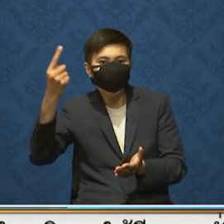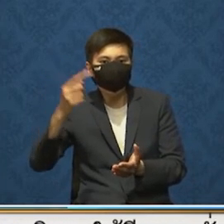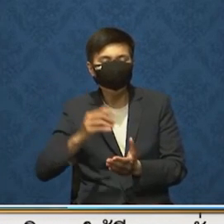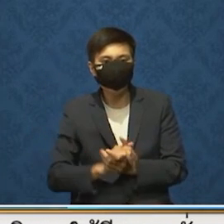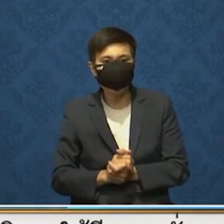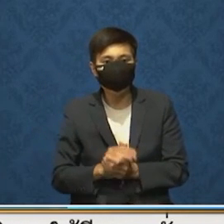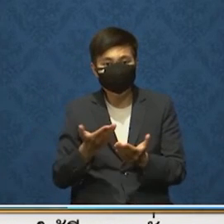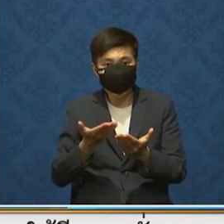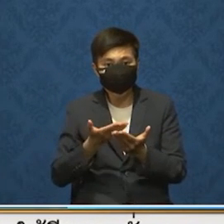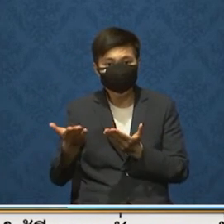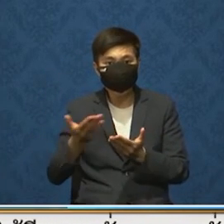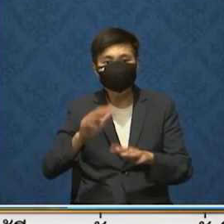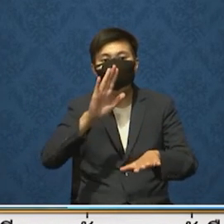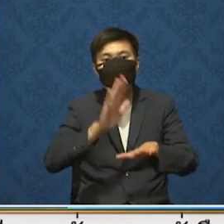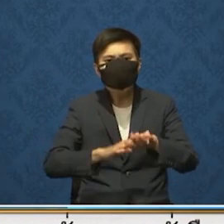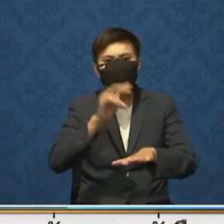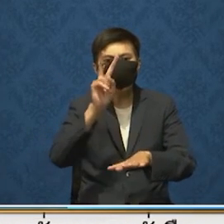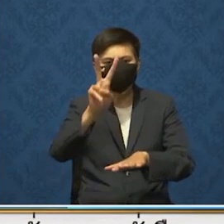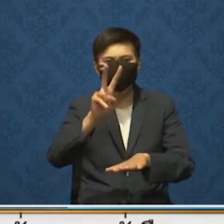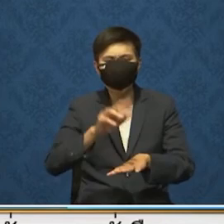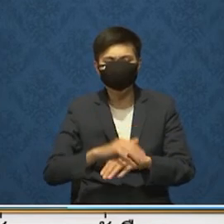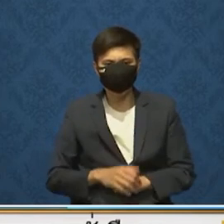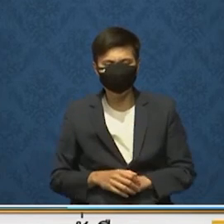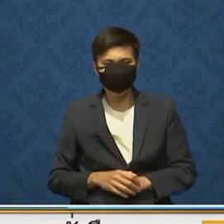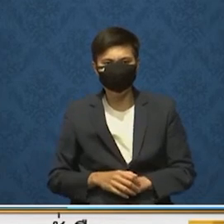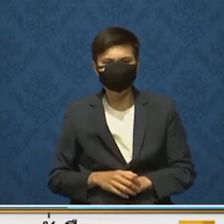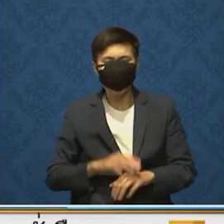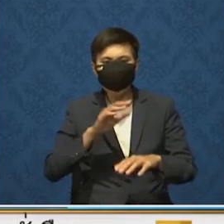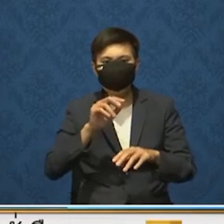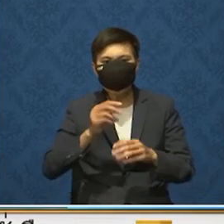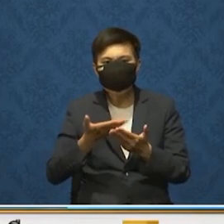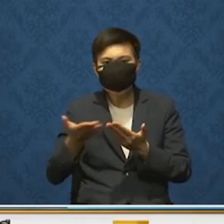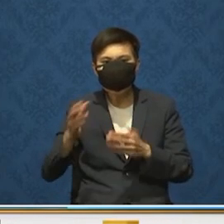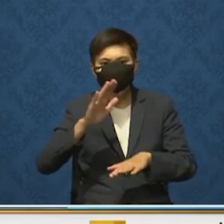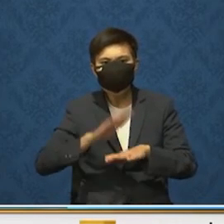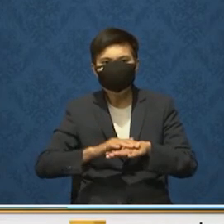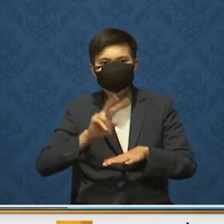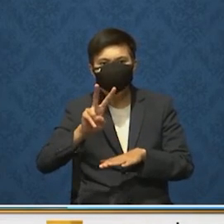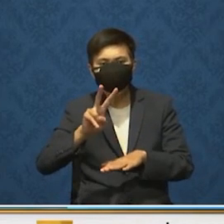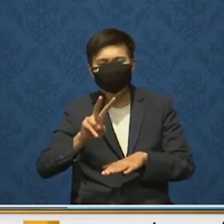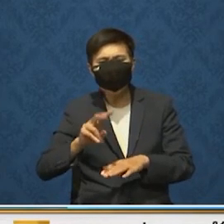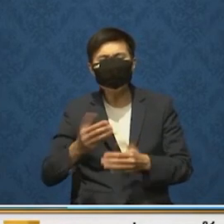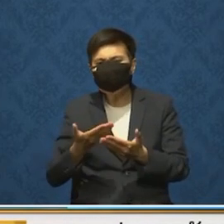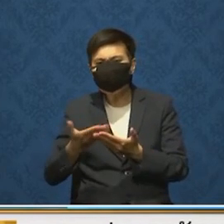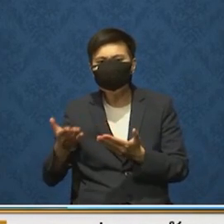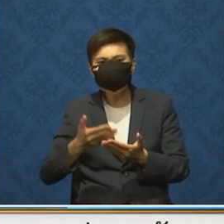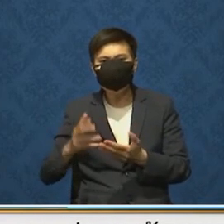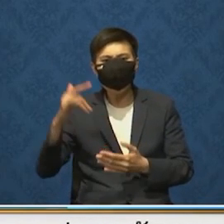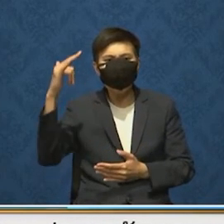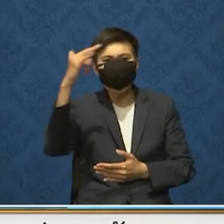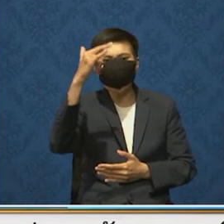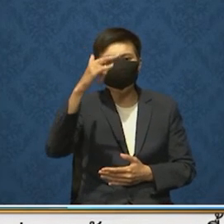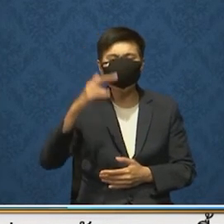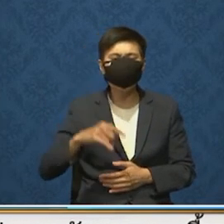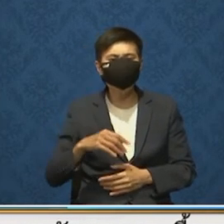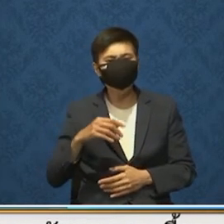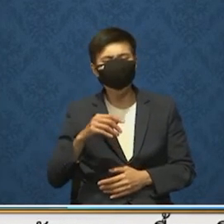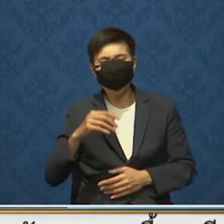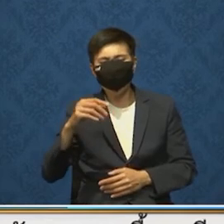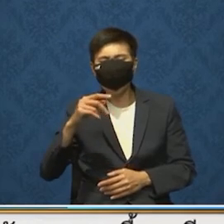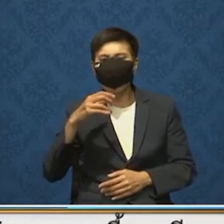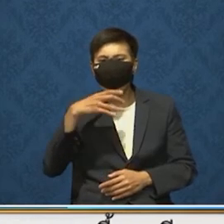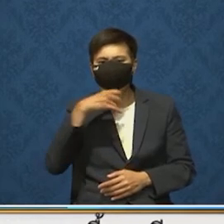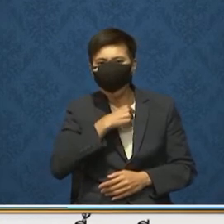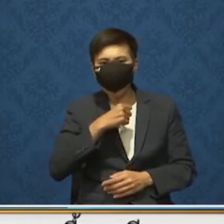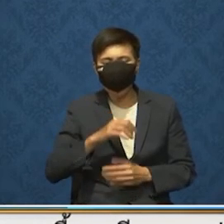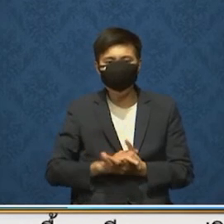เวลาซื้อก็ซือมือสอง coyจ Fighter 1 mothersไม่ไดซื้อกร heบนใหม่เลยมถตกบ่อยไครบเมื่